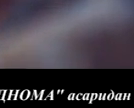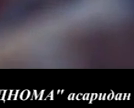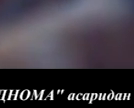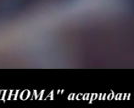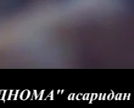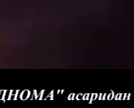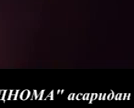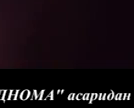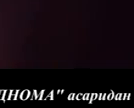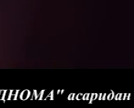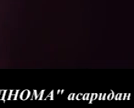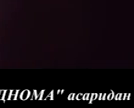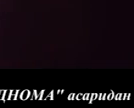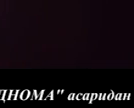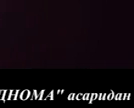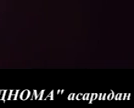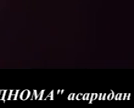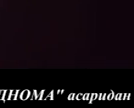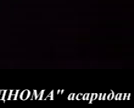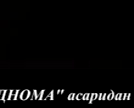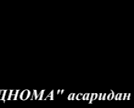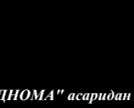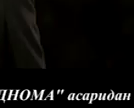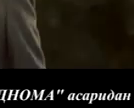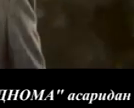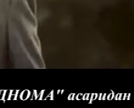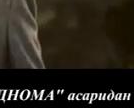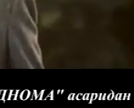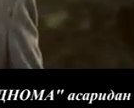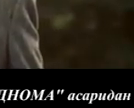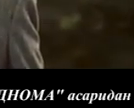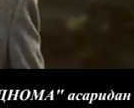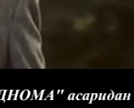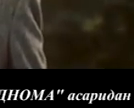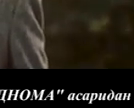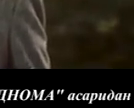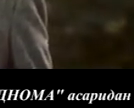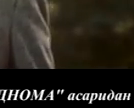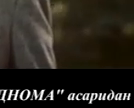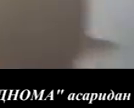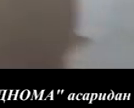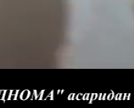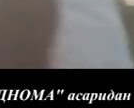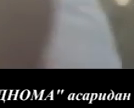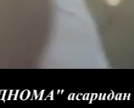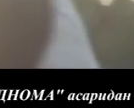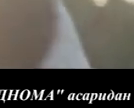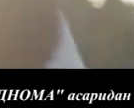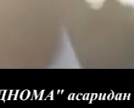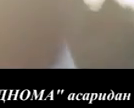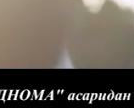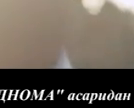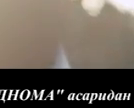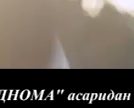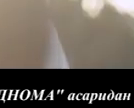holatda qalb, ong tafakkuringiz oziqlanadi. Biri qomatingizni tik tutib, gavdangizni